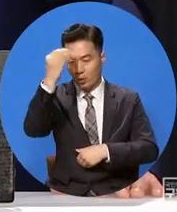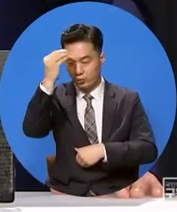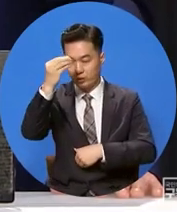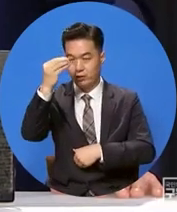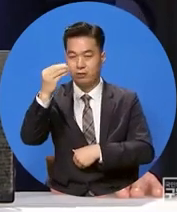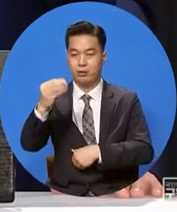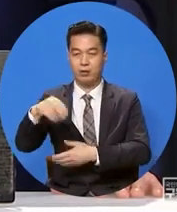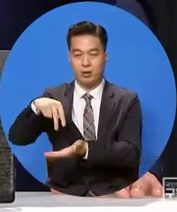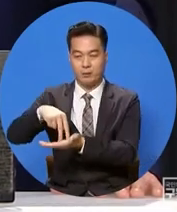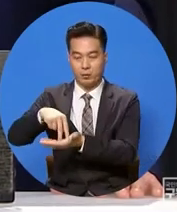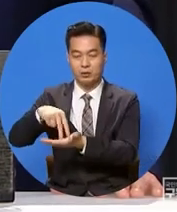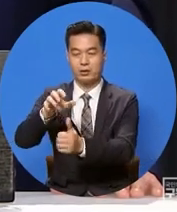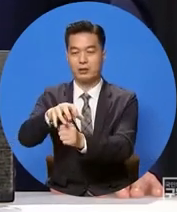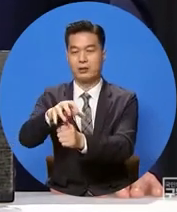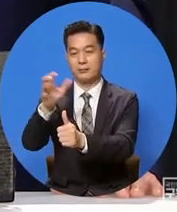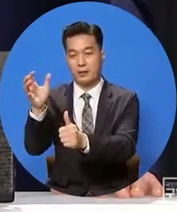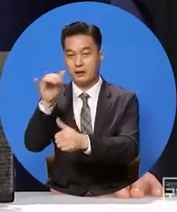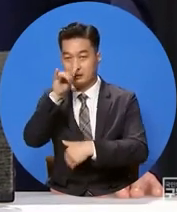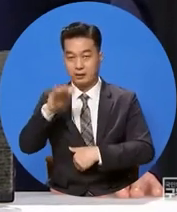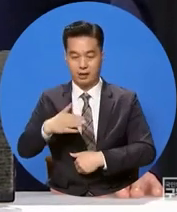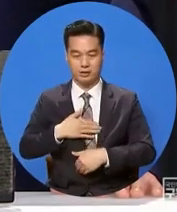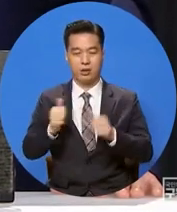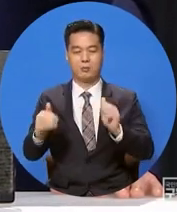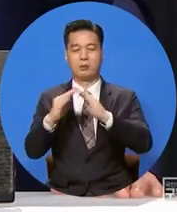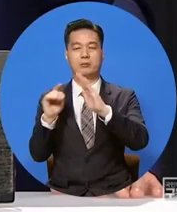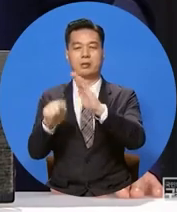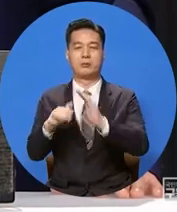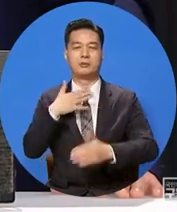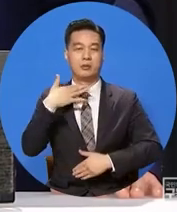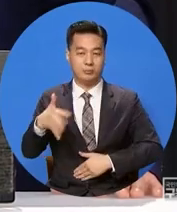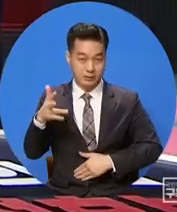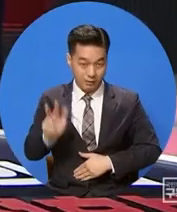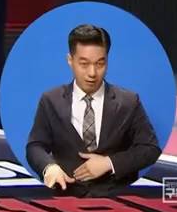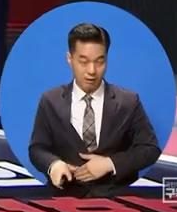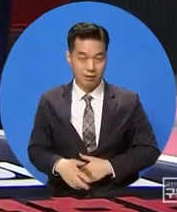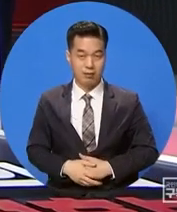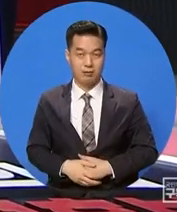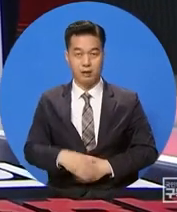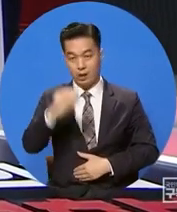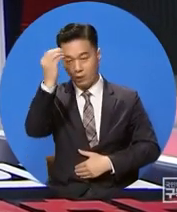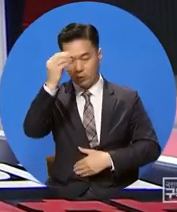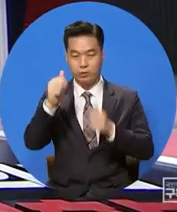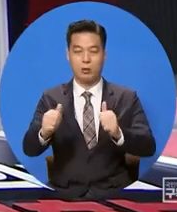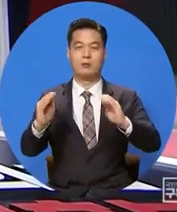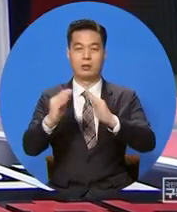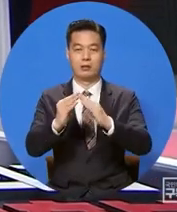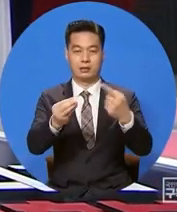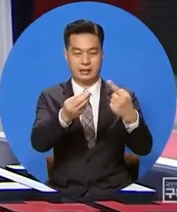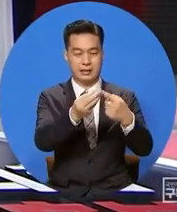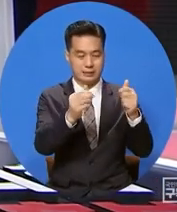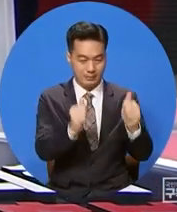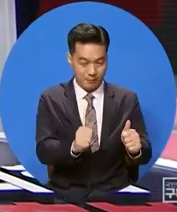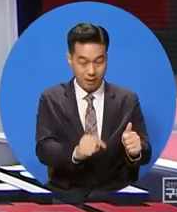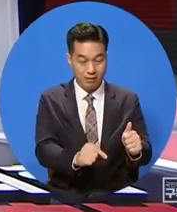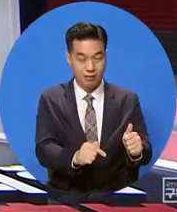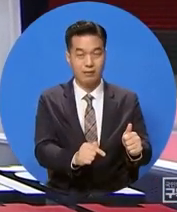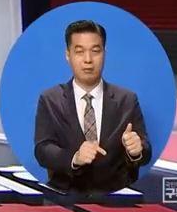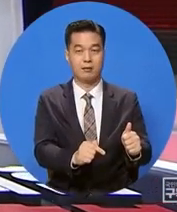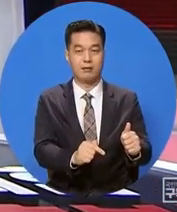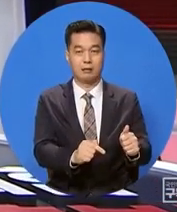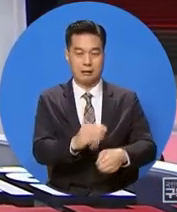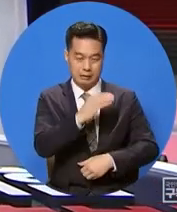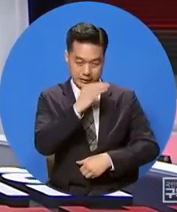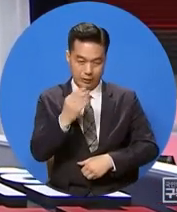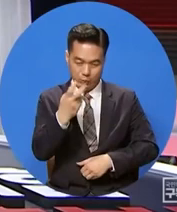보석으로 나왔는데요. 저는 뭐 법정을 안 가서 모르겠습니다만은 고등에서는 1심 재판이